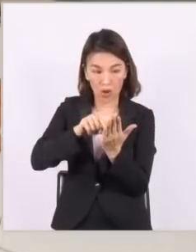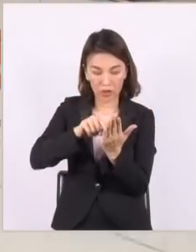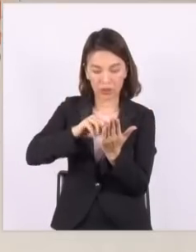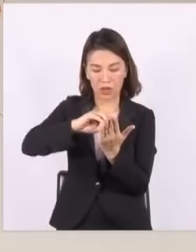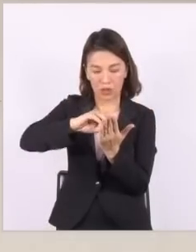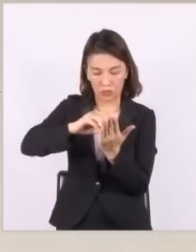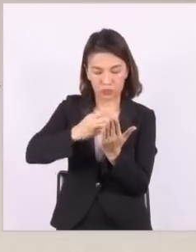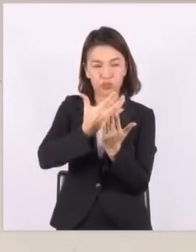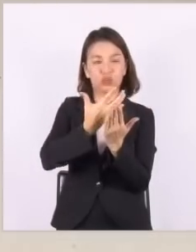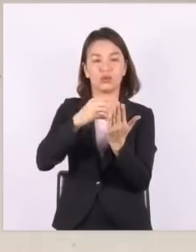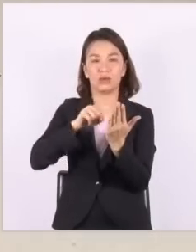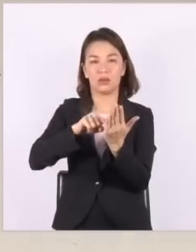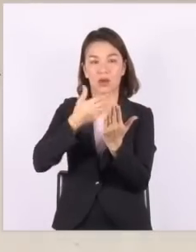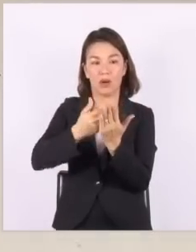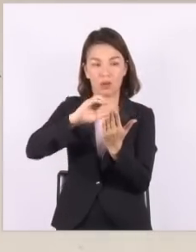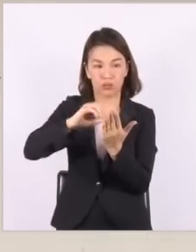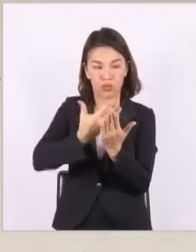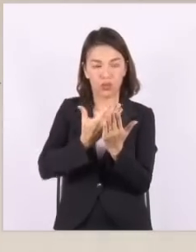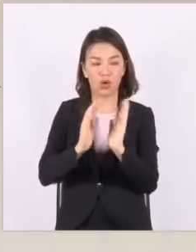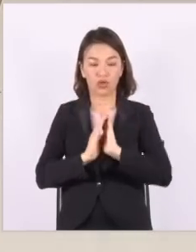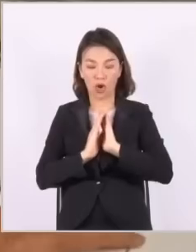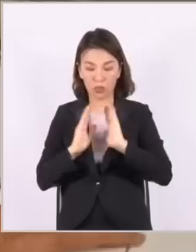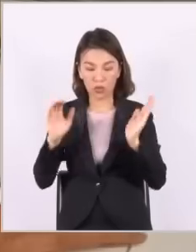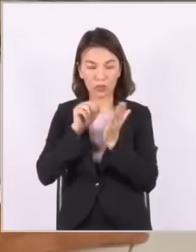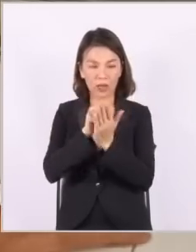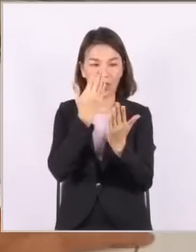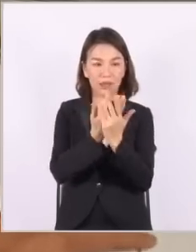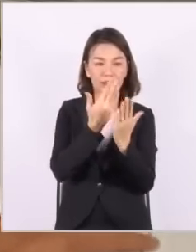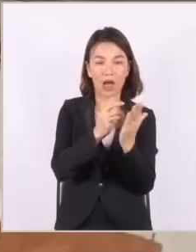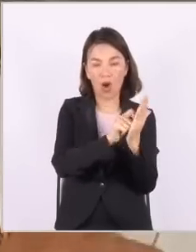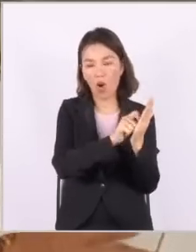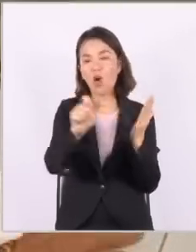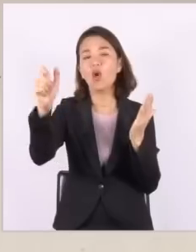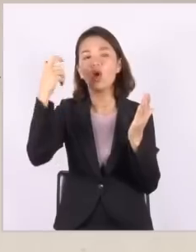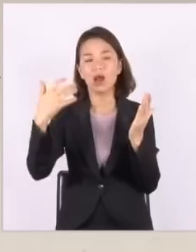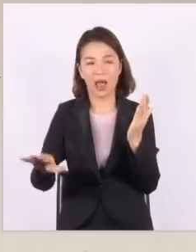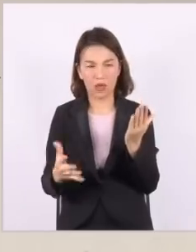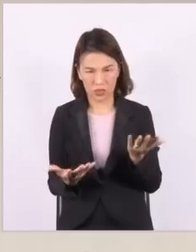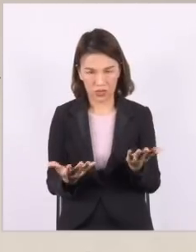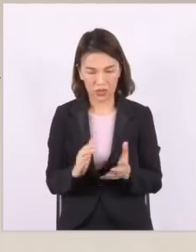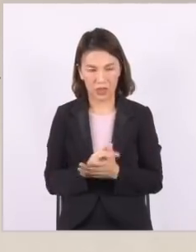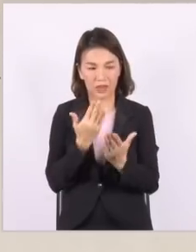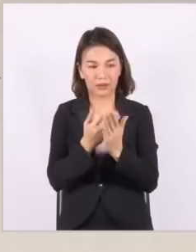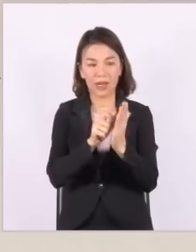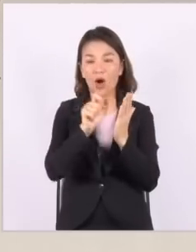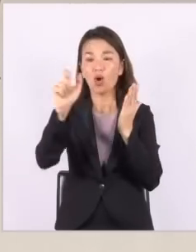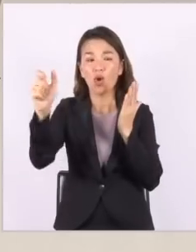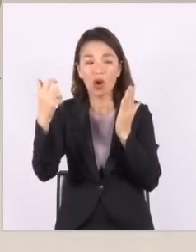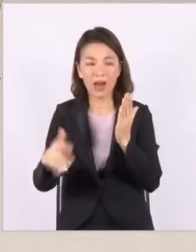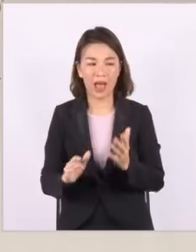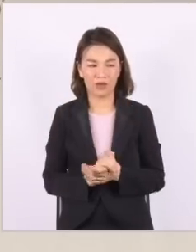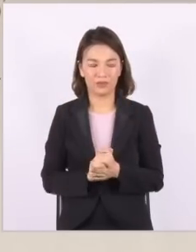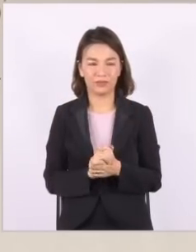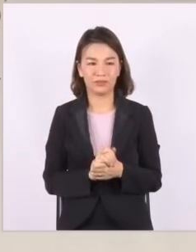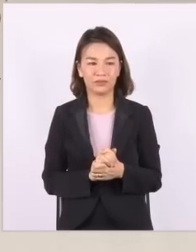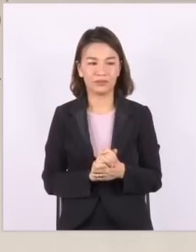าในมือถือบอกว่าขอบคุณที่ใช้บริการคุณได้โอนเงินออกจากบัญชีไปที่เรียบร้อย โอ้โห นั่นหมายถึงโอนเงินเข้าบัญชีมิจฉาชีพไปเลยค่ะเธอเ